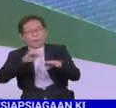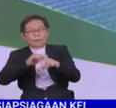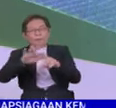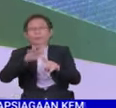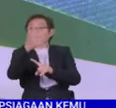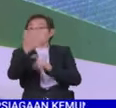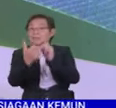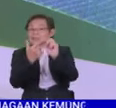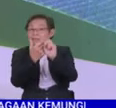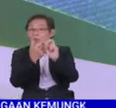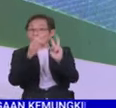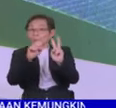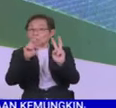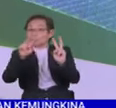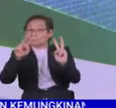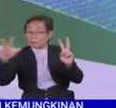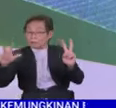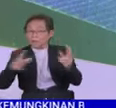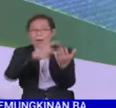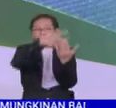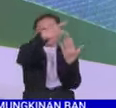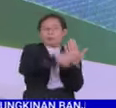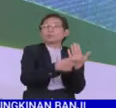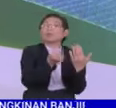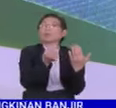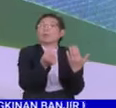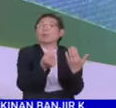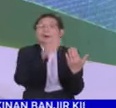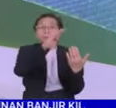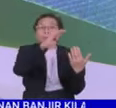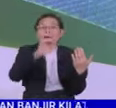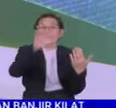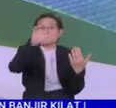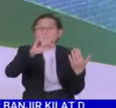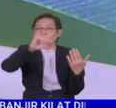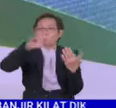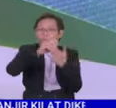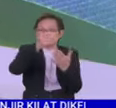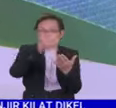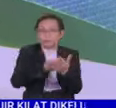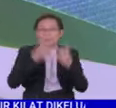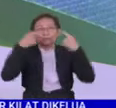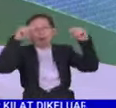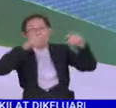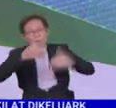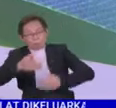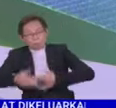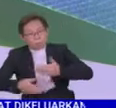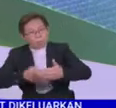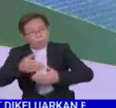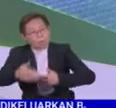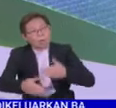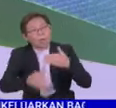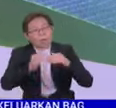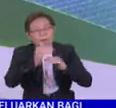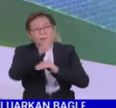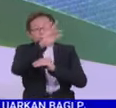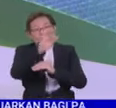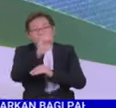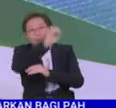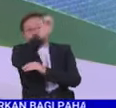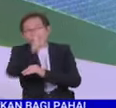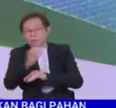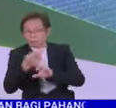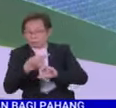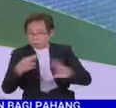tahun depan. Setakat ini, projek bernilai RM450 juta ringgit itu telah mencapai kemajuan lebih